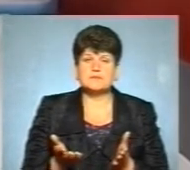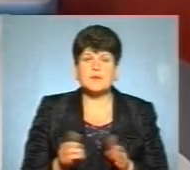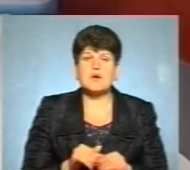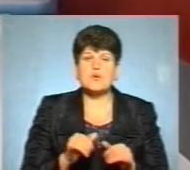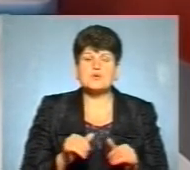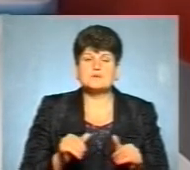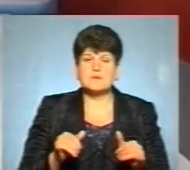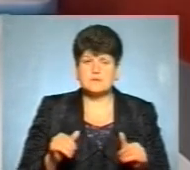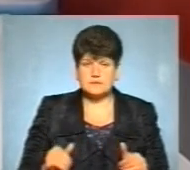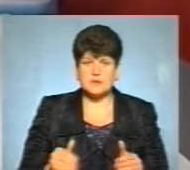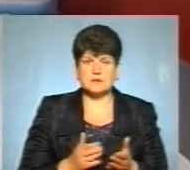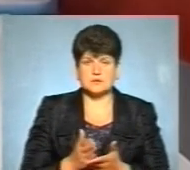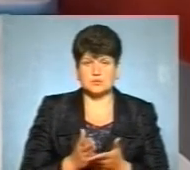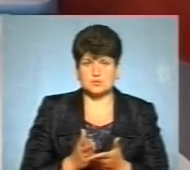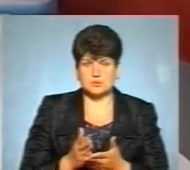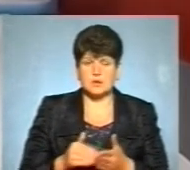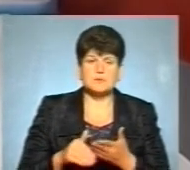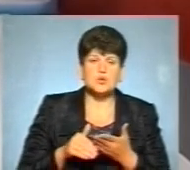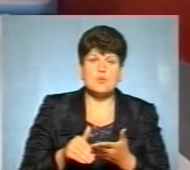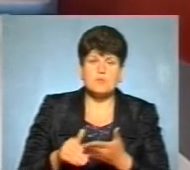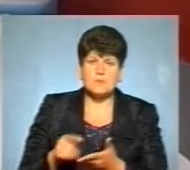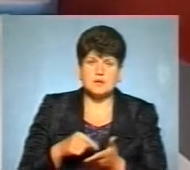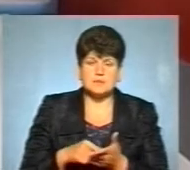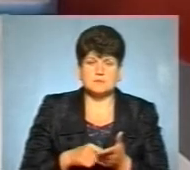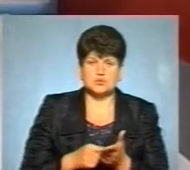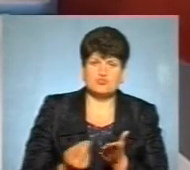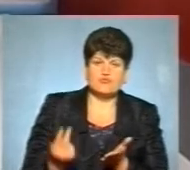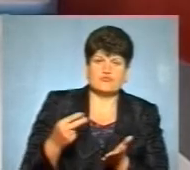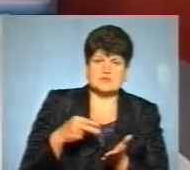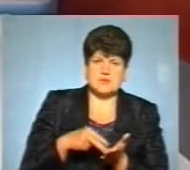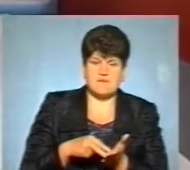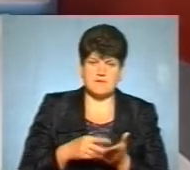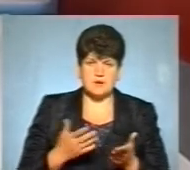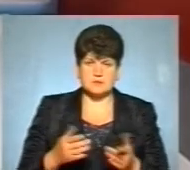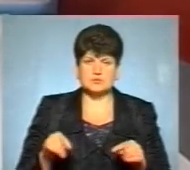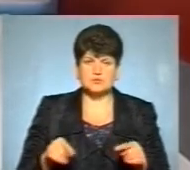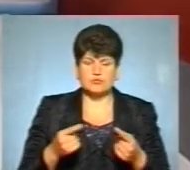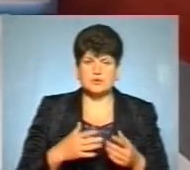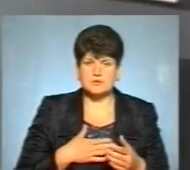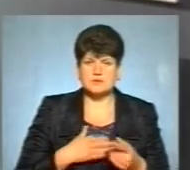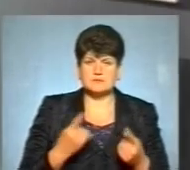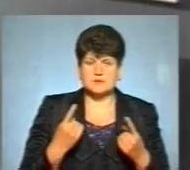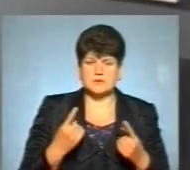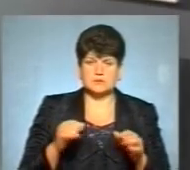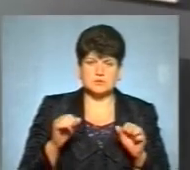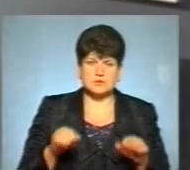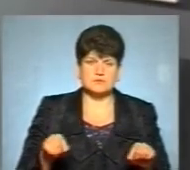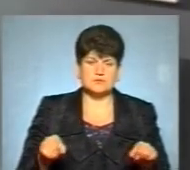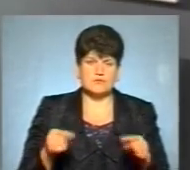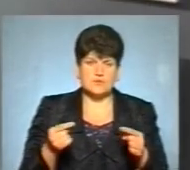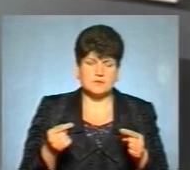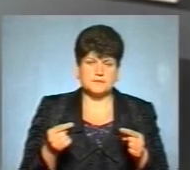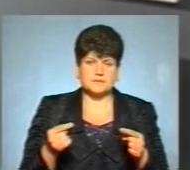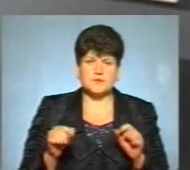розвивала інфраструктуру, яка б допомагала місту ставати на ноги. Створення, у нас хороший, великий потенціал. І, до речі,